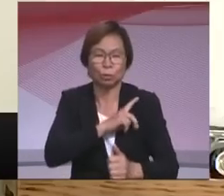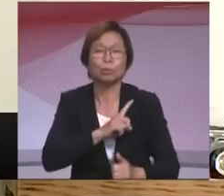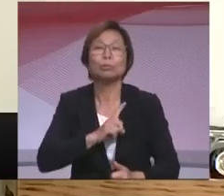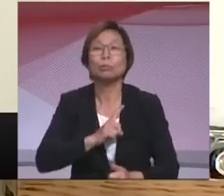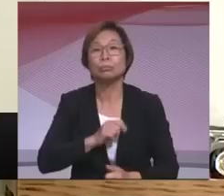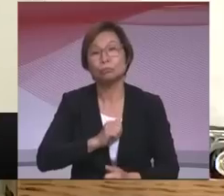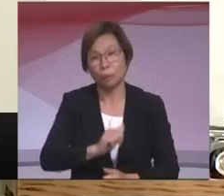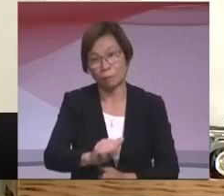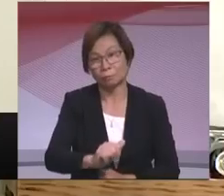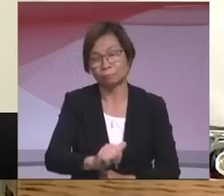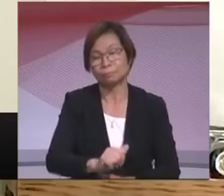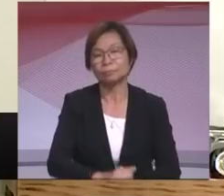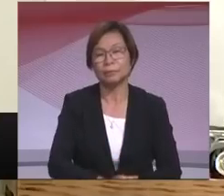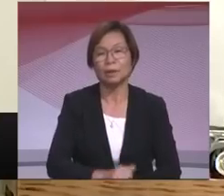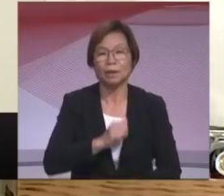agama